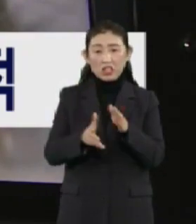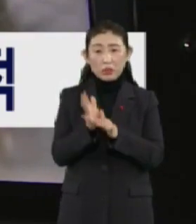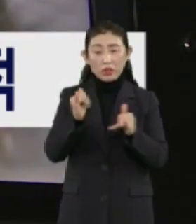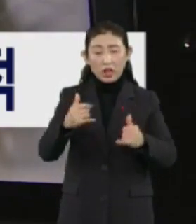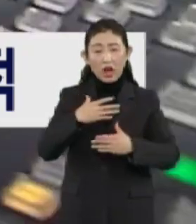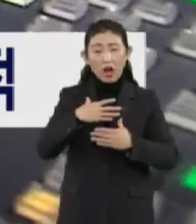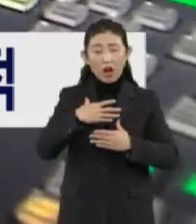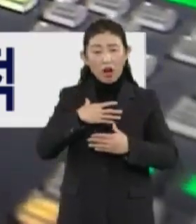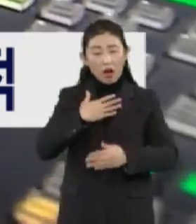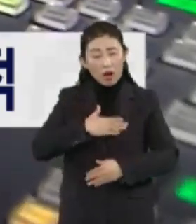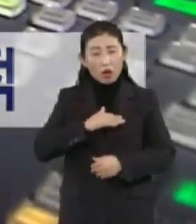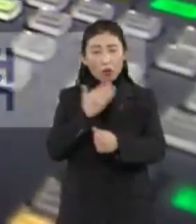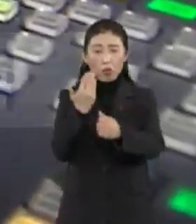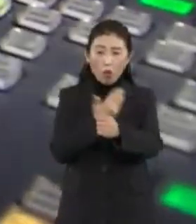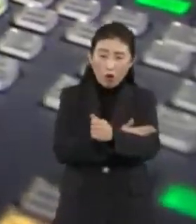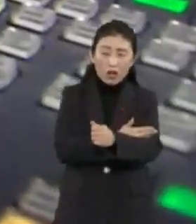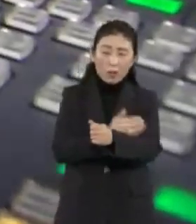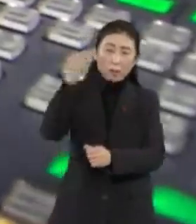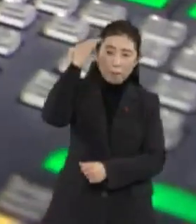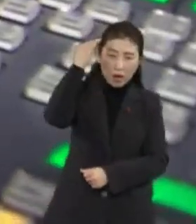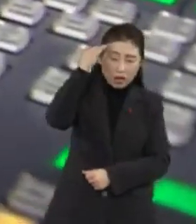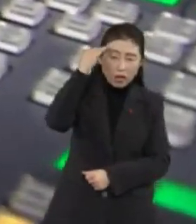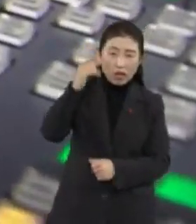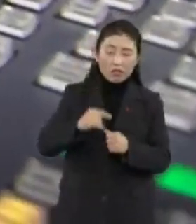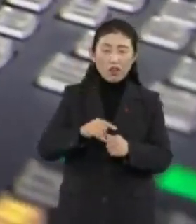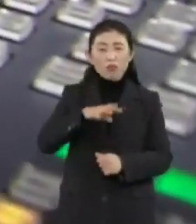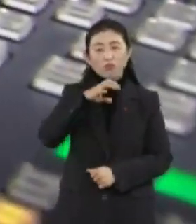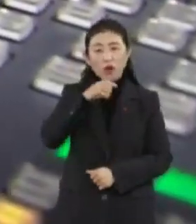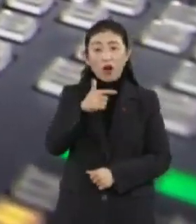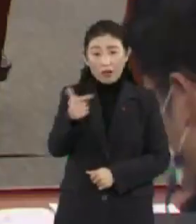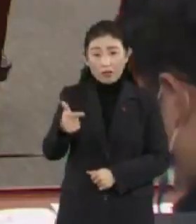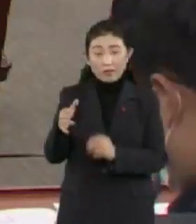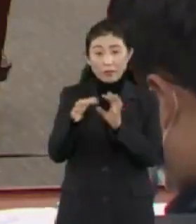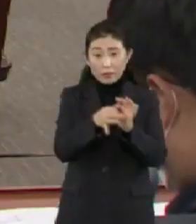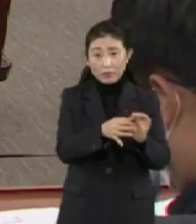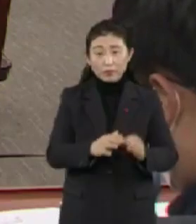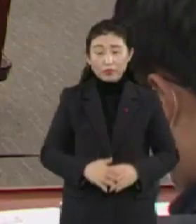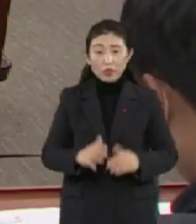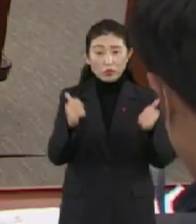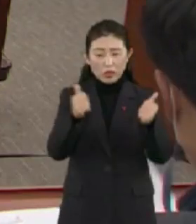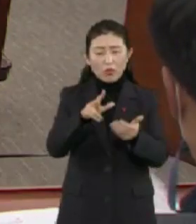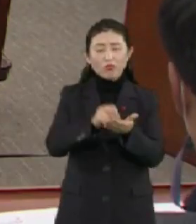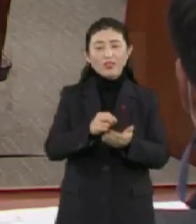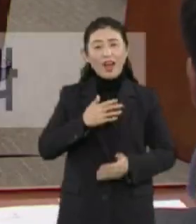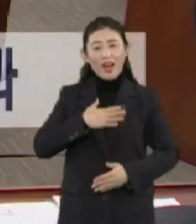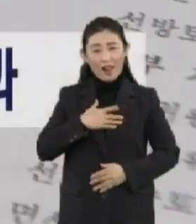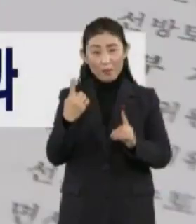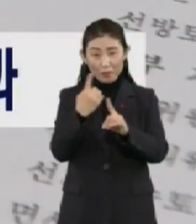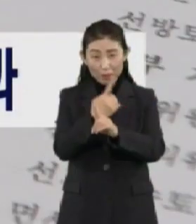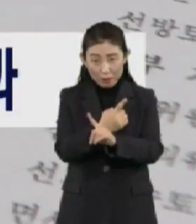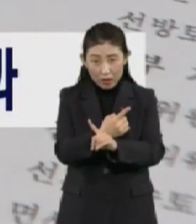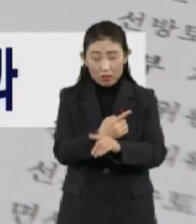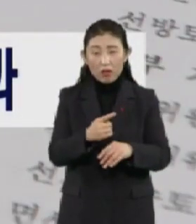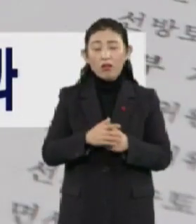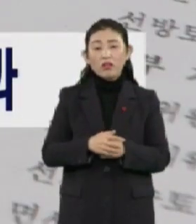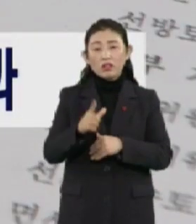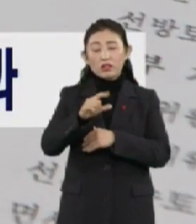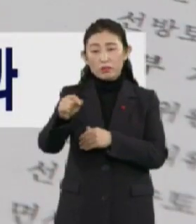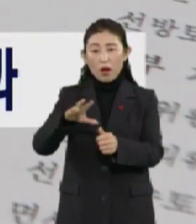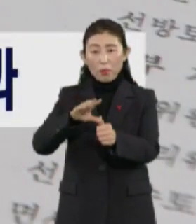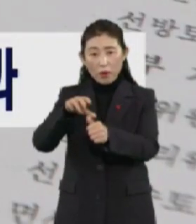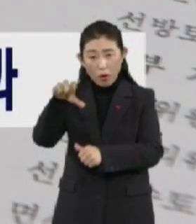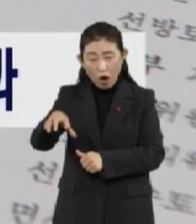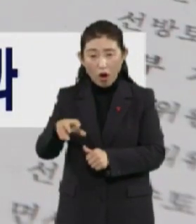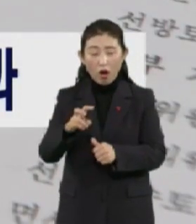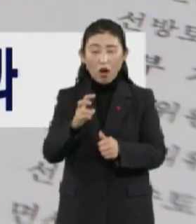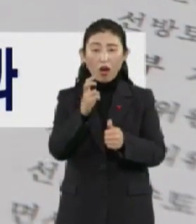정책 선거를 약화시키고 있다는 비판이 끊임없이 제기돼 왔습니다. 국회가 이런 문제점을 개선하기 위해 지역 민영 방송사의